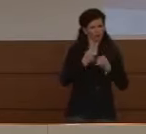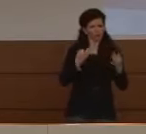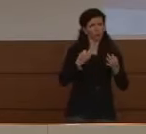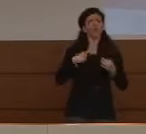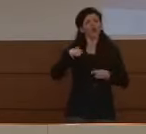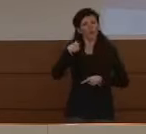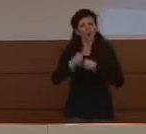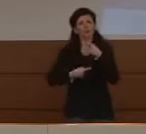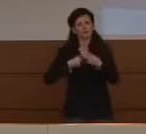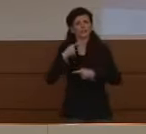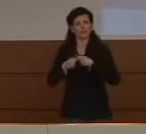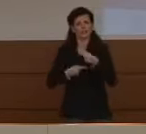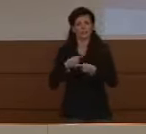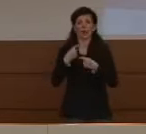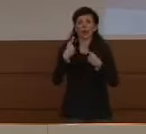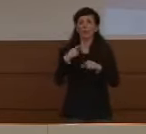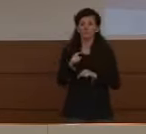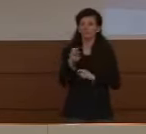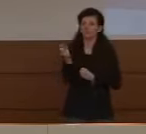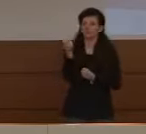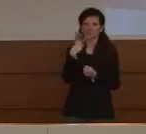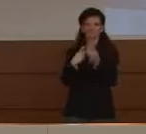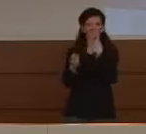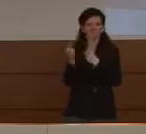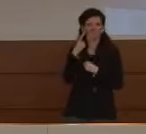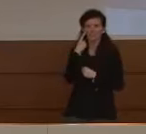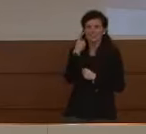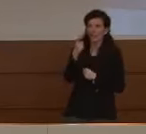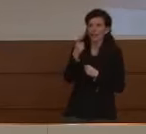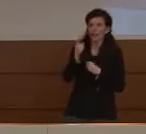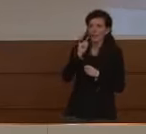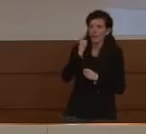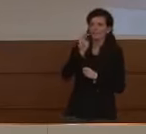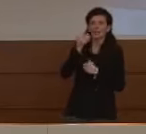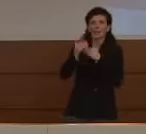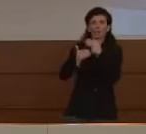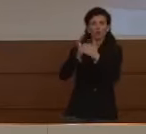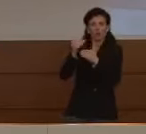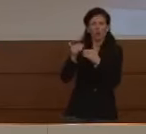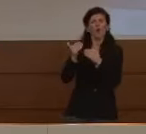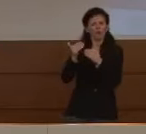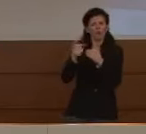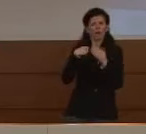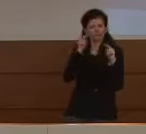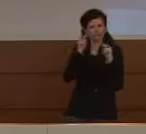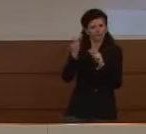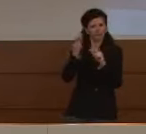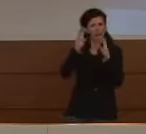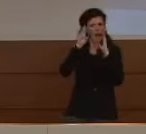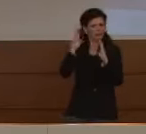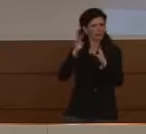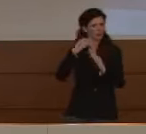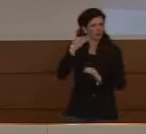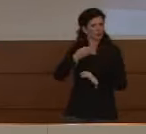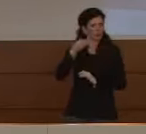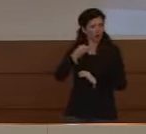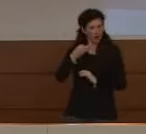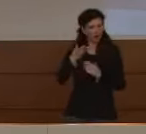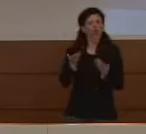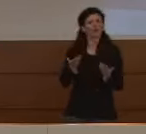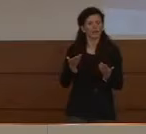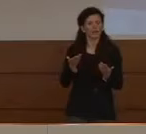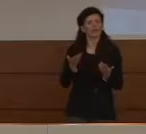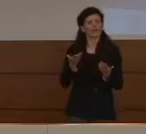sono dei segnali che vengono valutati con attenzione e che rappresentano anche per certi versi quello che